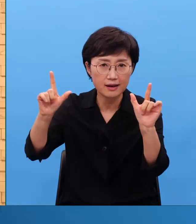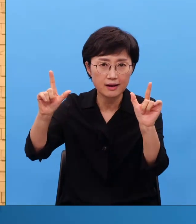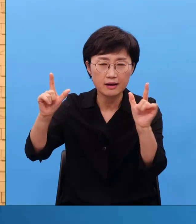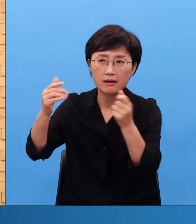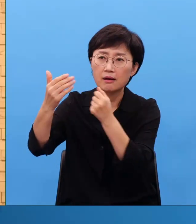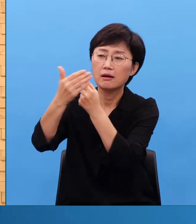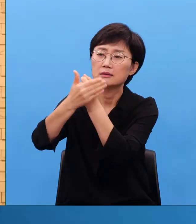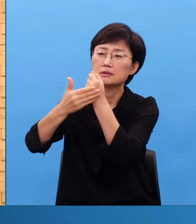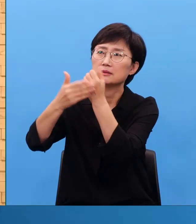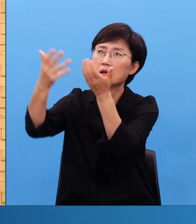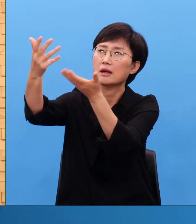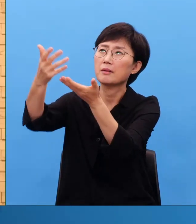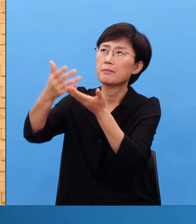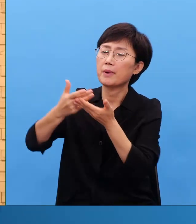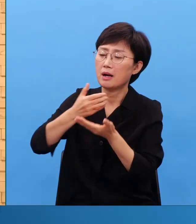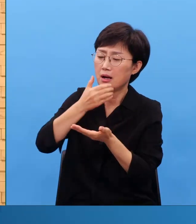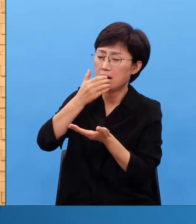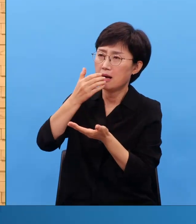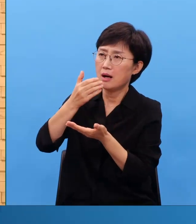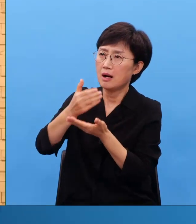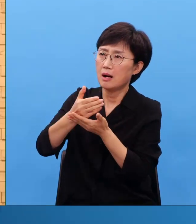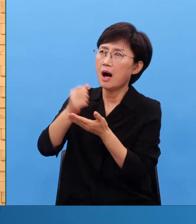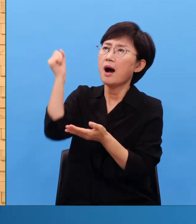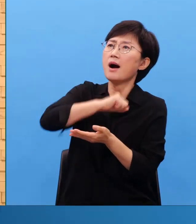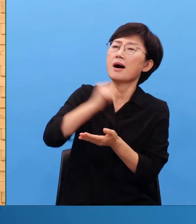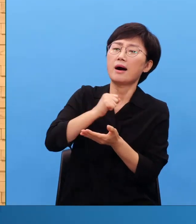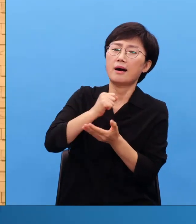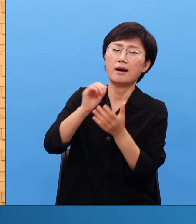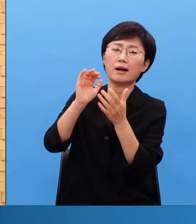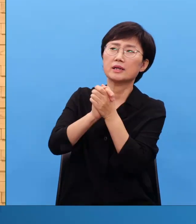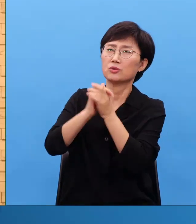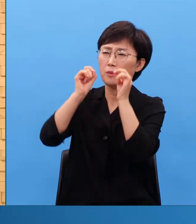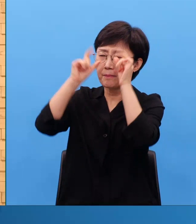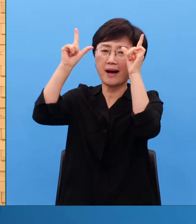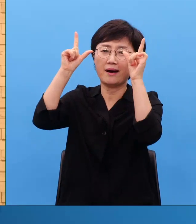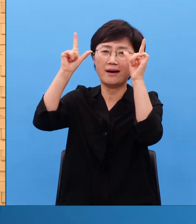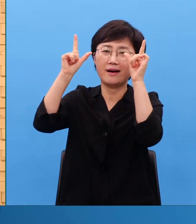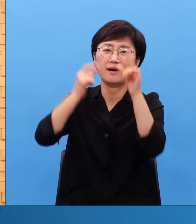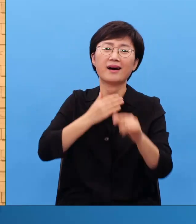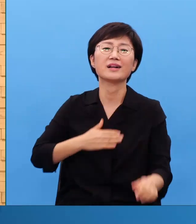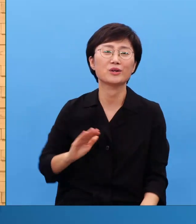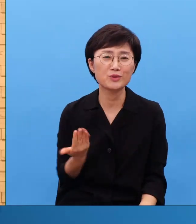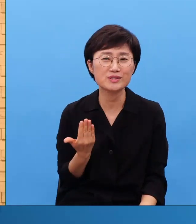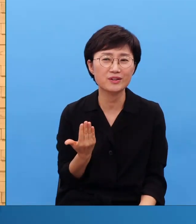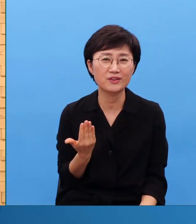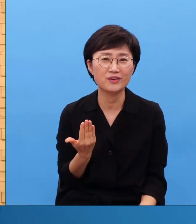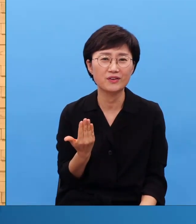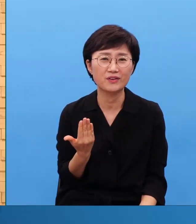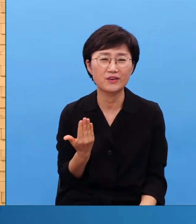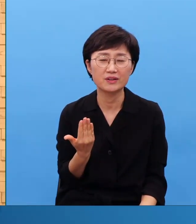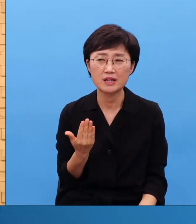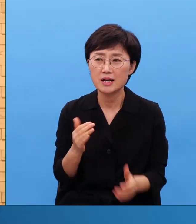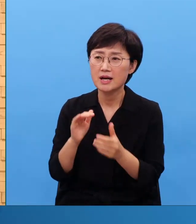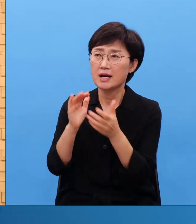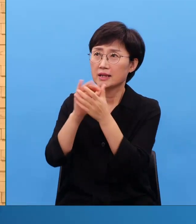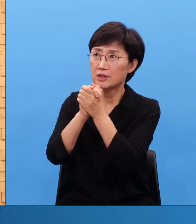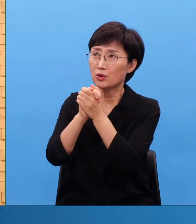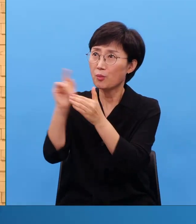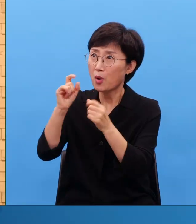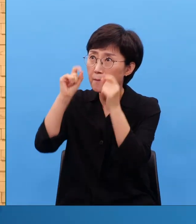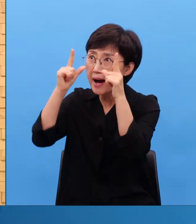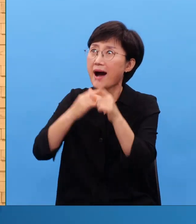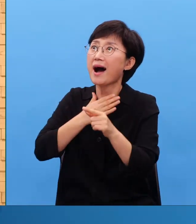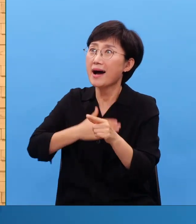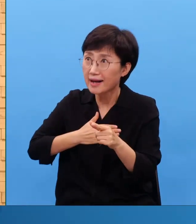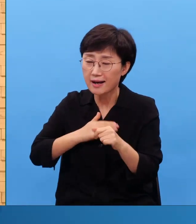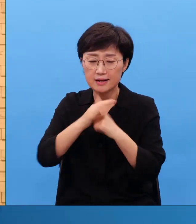말이야. 이게 기도다. One day, by God's grace, I realized this is prayer. 이러고 보니까 이 성경 보는 눈이 새롭게 열리는 거죠. And so my eyes to see